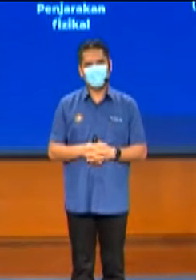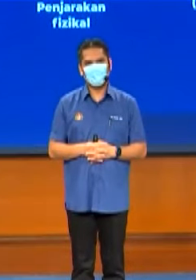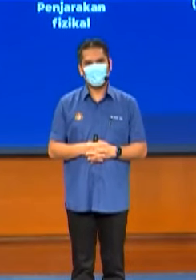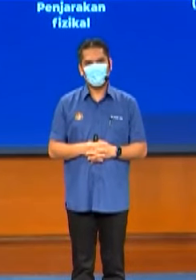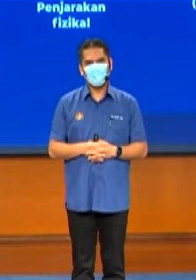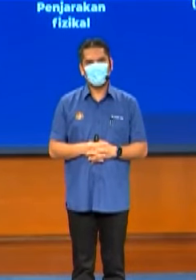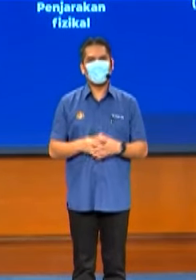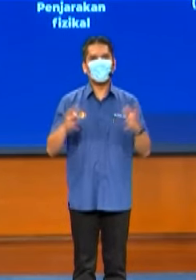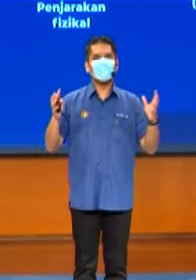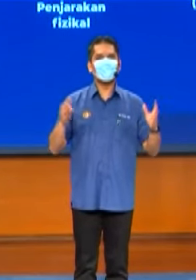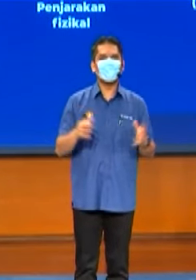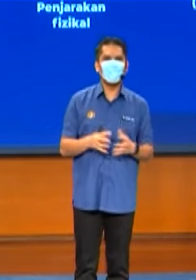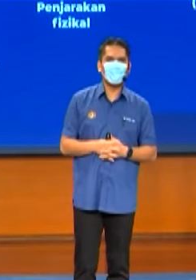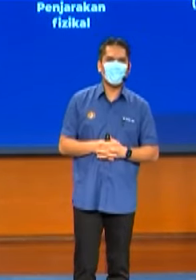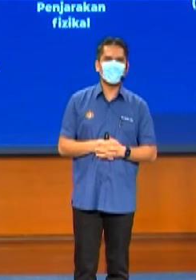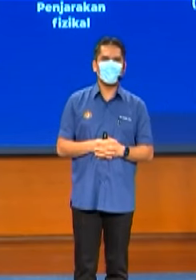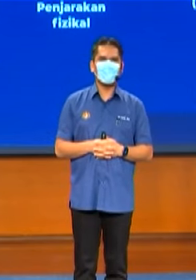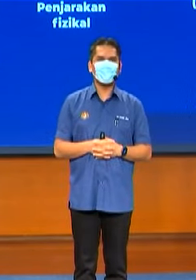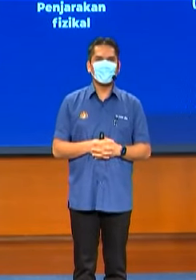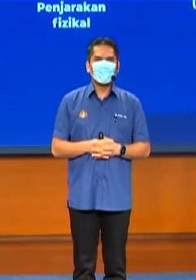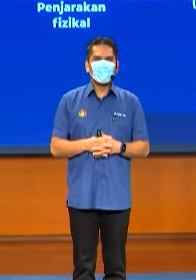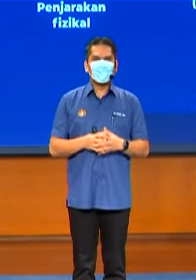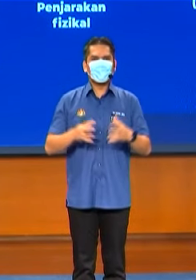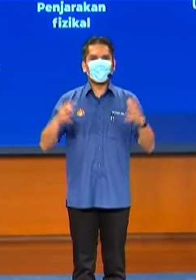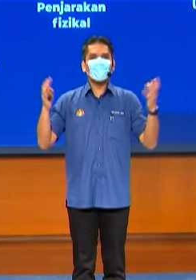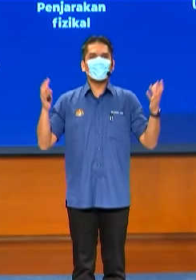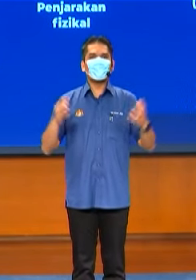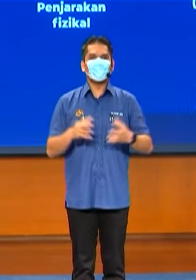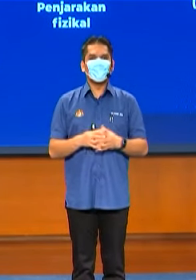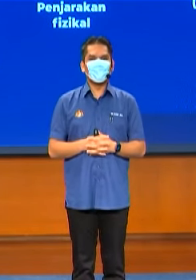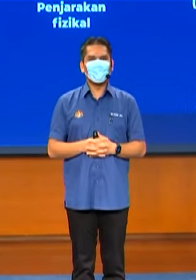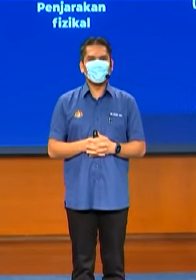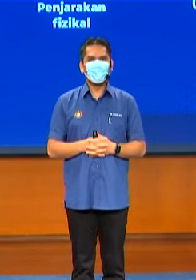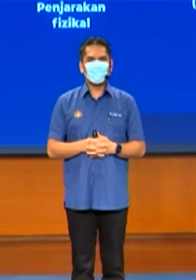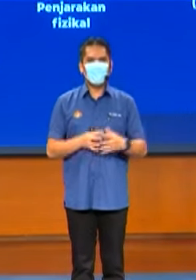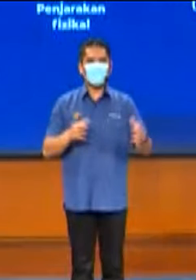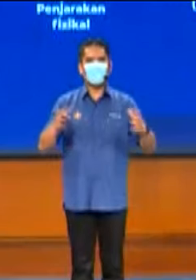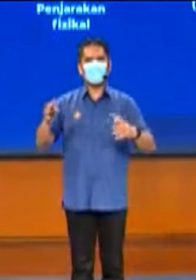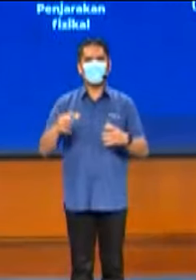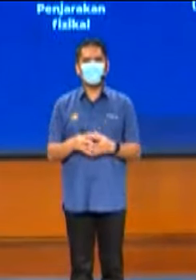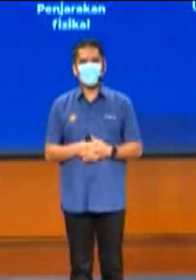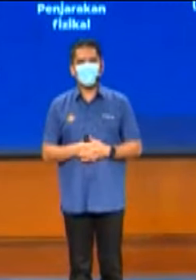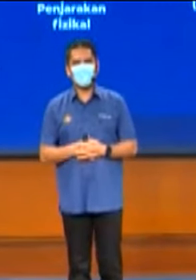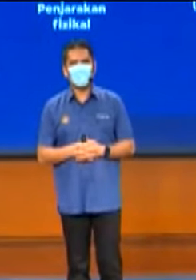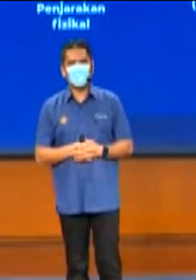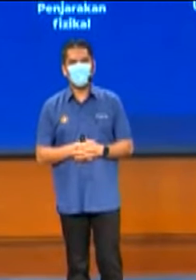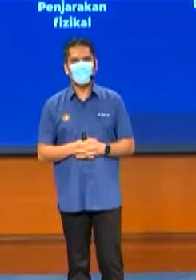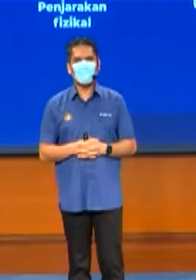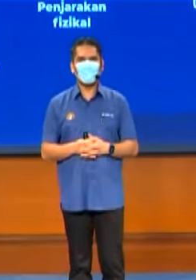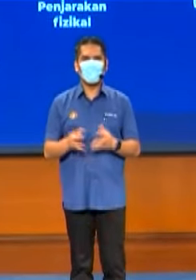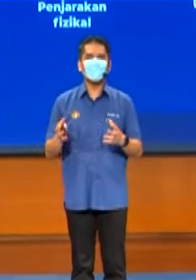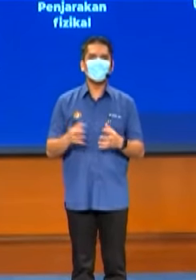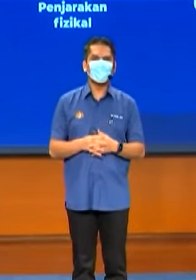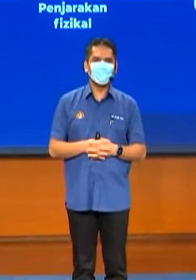berbeda Bahkan dalam bilik peperiksaan jika tahun-tahun sebelumnya jarak antara media adalah kosong